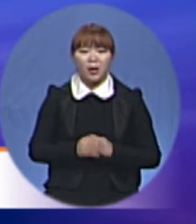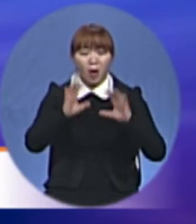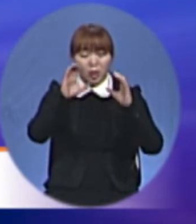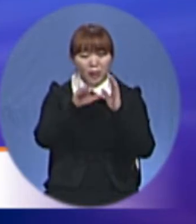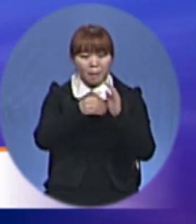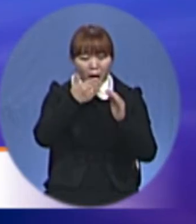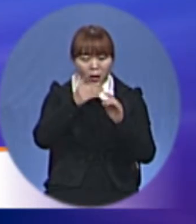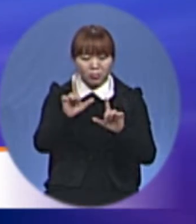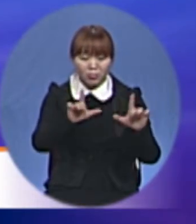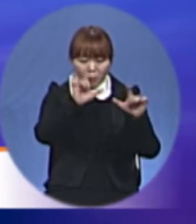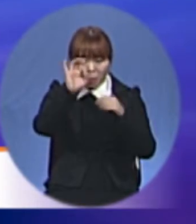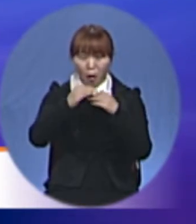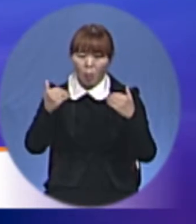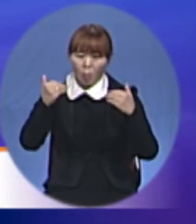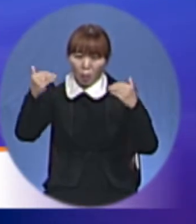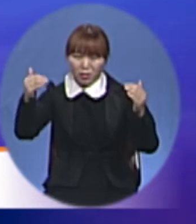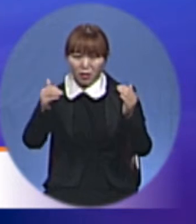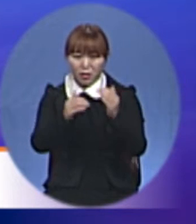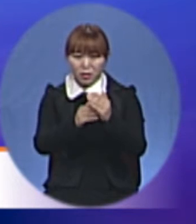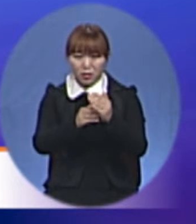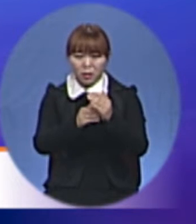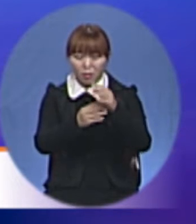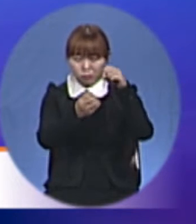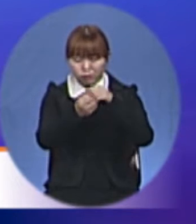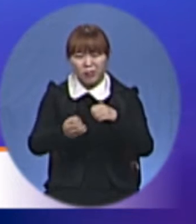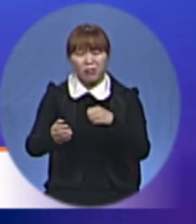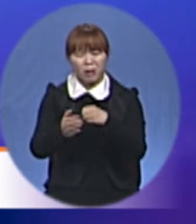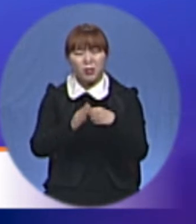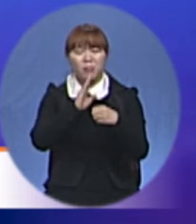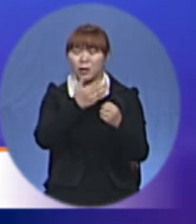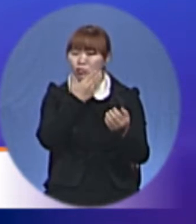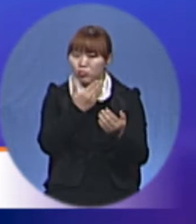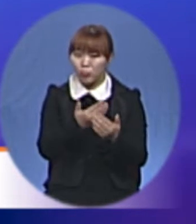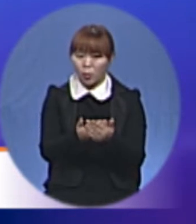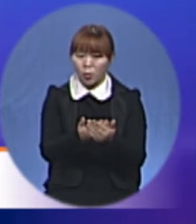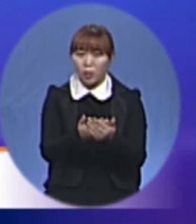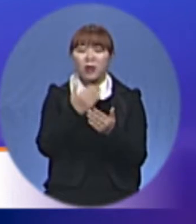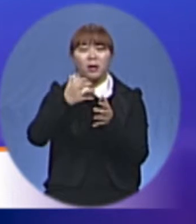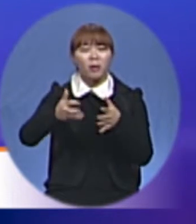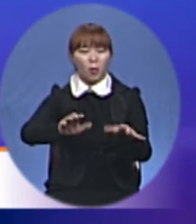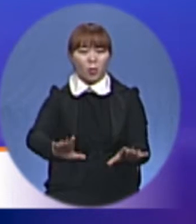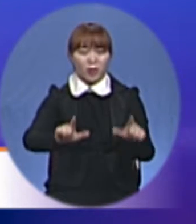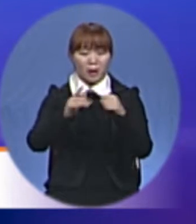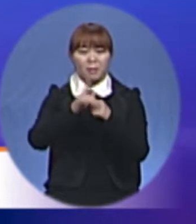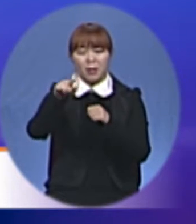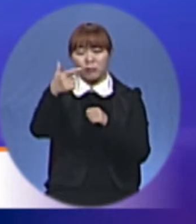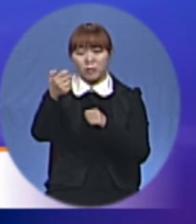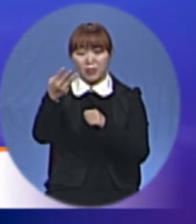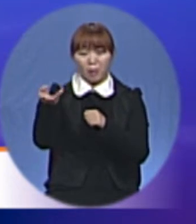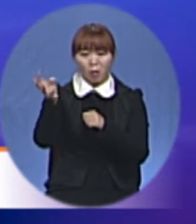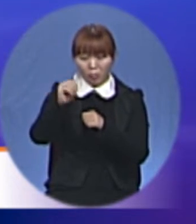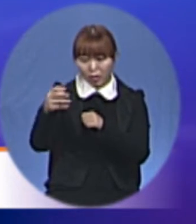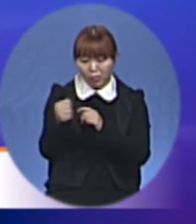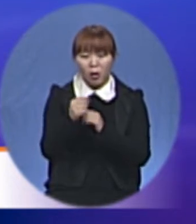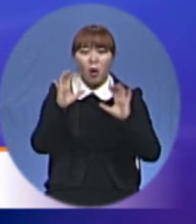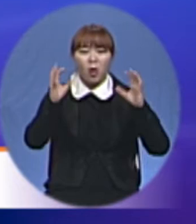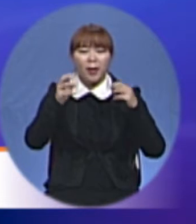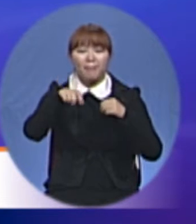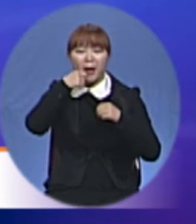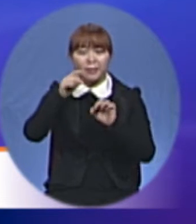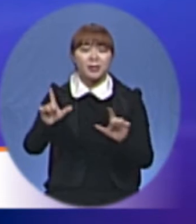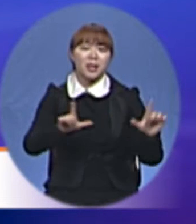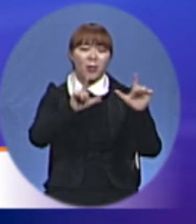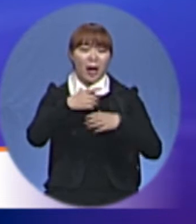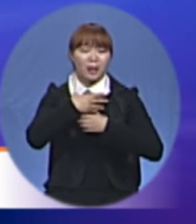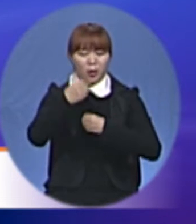어릴 때의 식생활은 어른이 돼서까지도 영향을 주기 때문에 무척 중요하죠. 경기도가 올해 163억 원을 들여 이 어린이